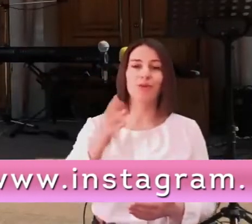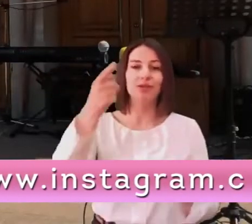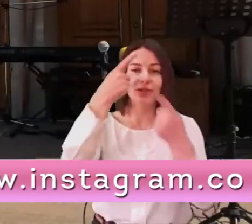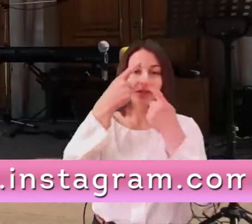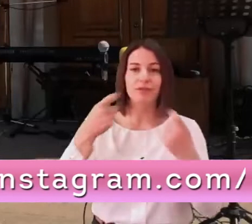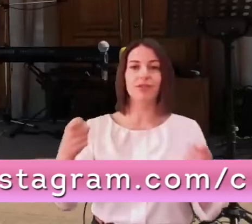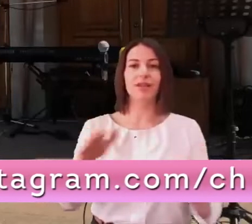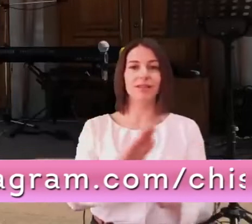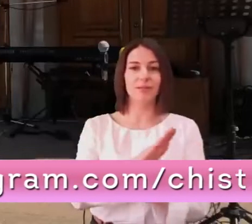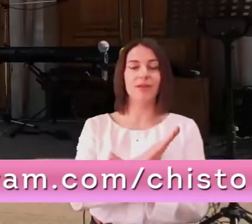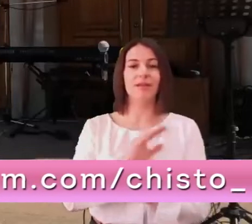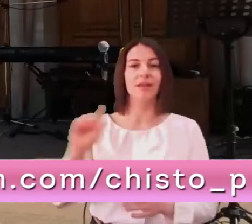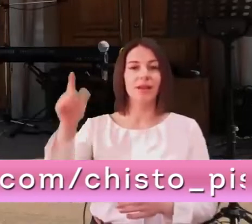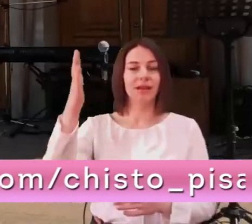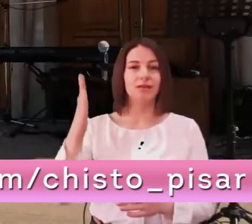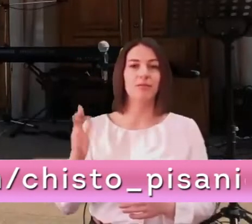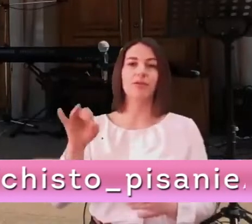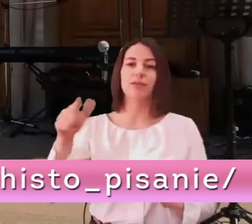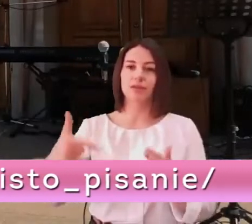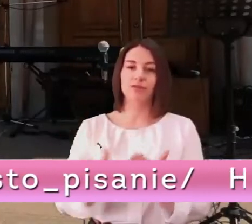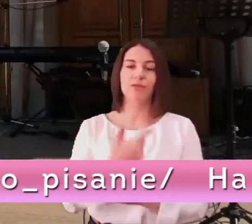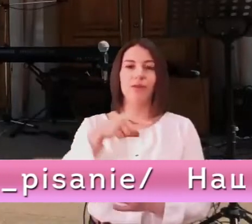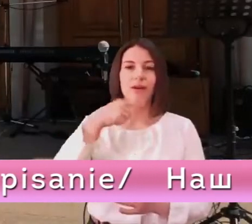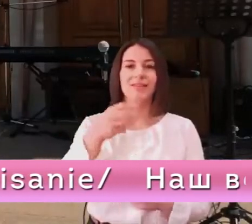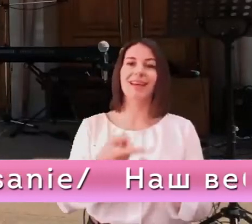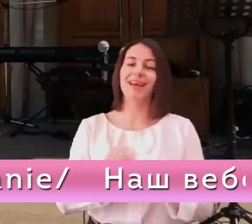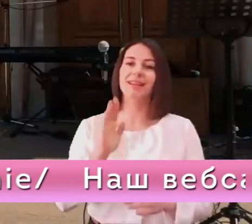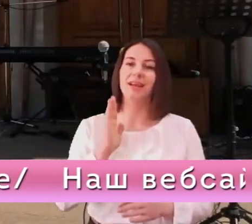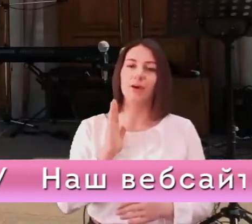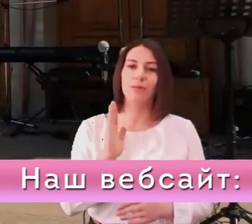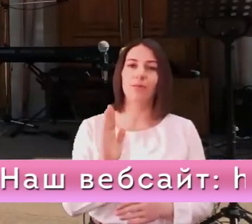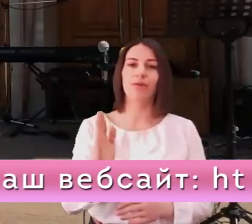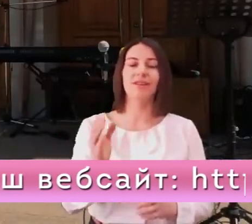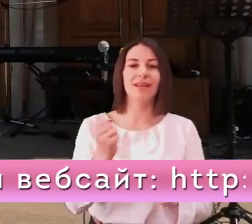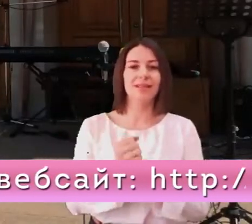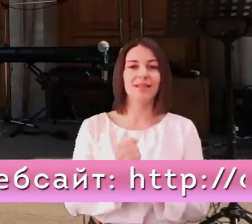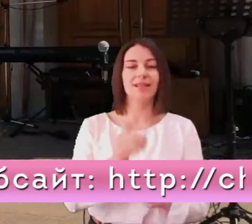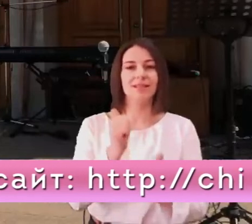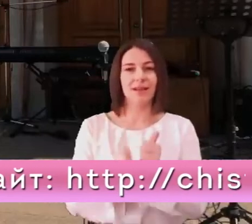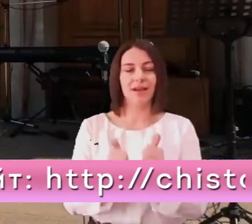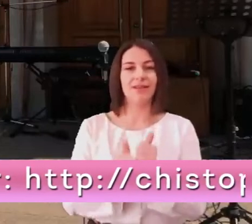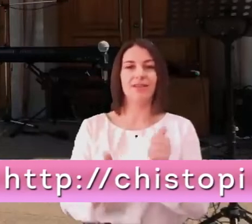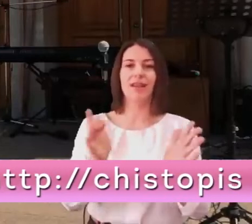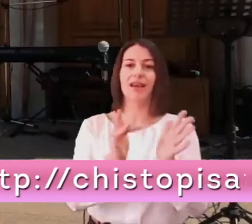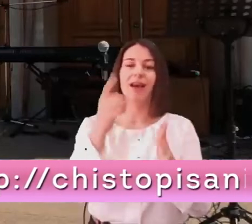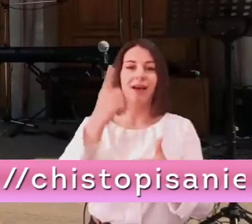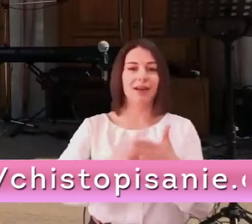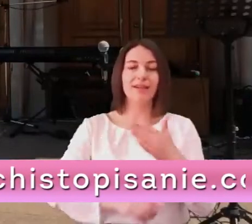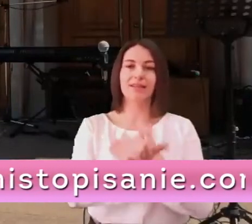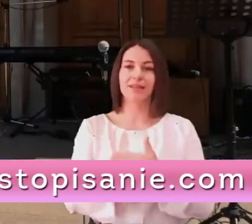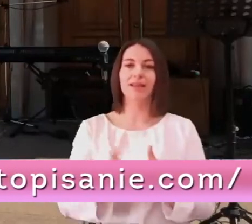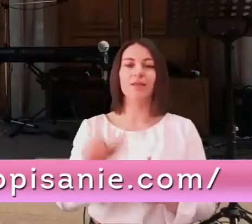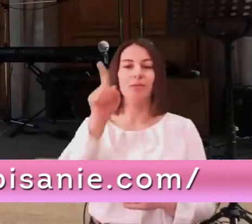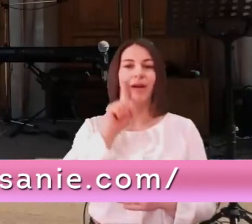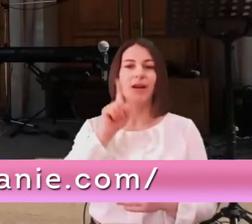смерть Господню. И опять говорится о том, что это будет делать каждый христианин, доколе Христос